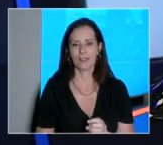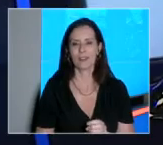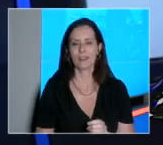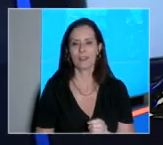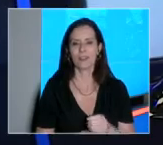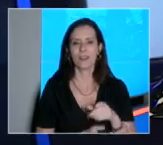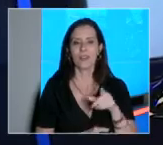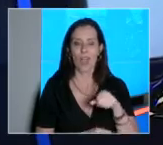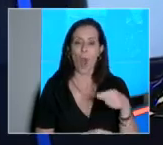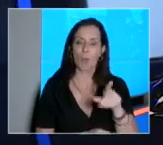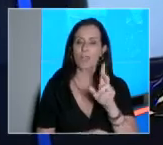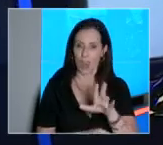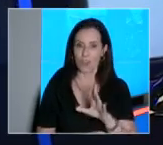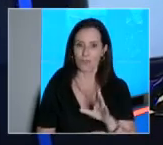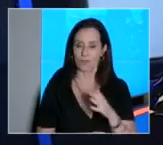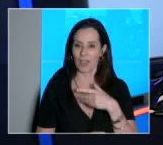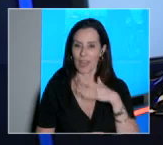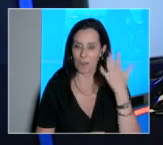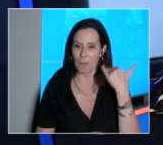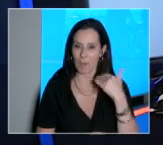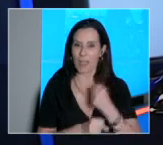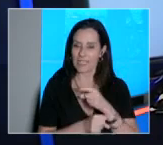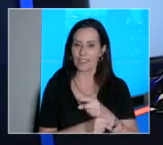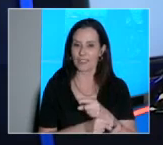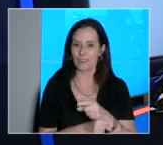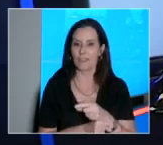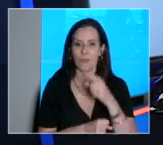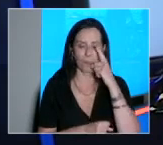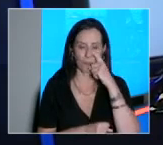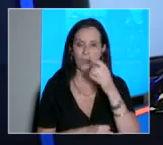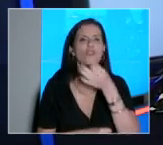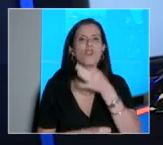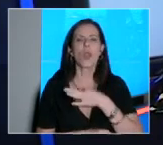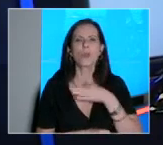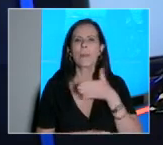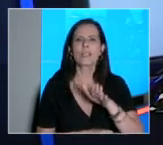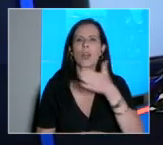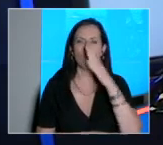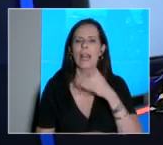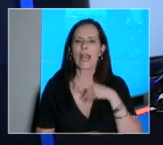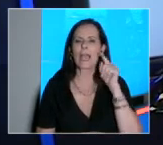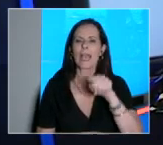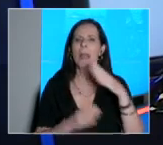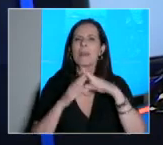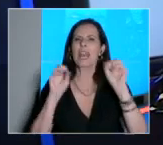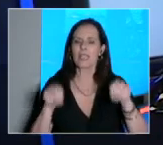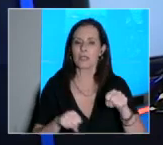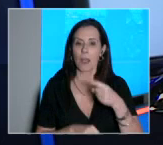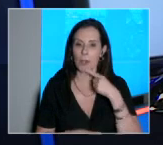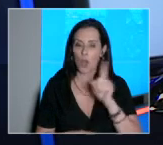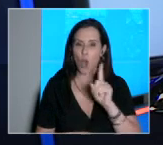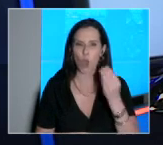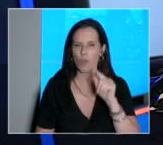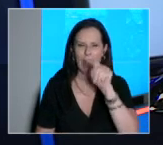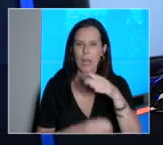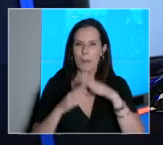בבקשה. יש וריאציה אחרת על העניין. ואני אפילו פעם הפעלתי אותה, אבל די בכוונה. ששאלו אותי בכניסה לעיר, איך להגיע לבית הנשיא? את מפה לא